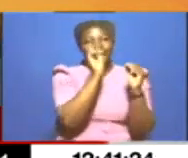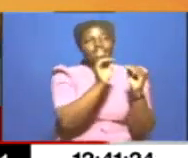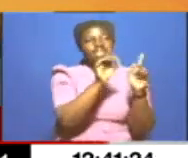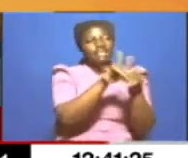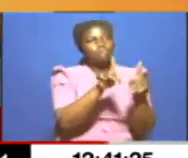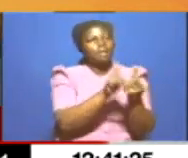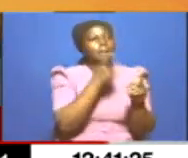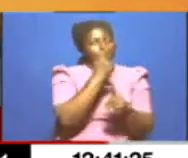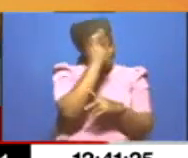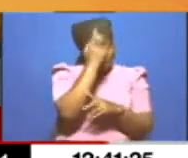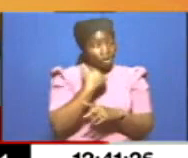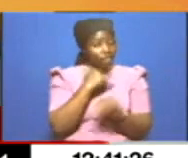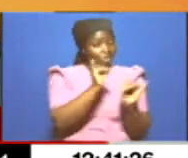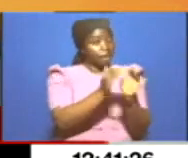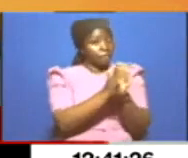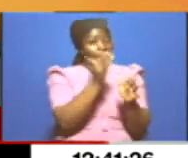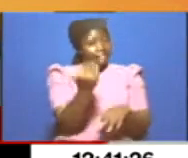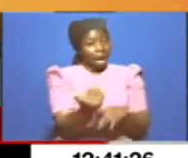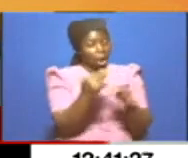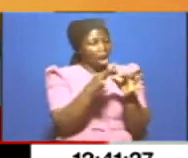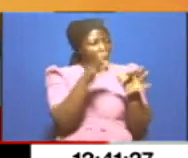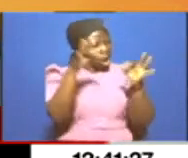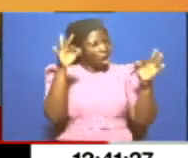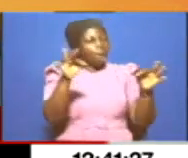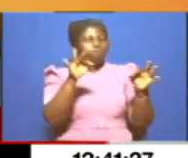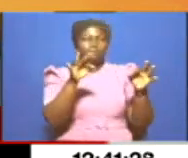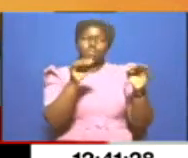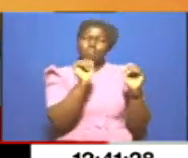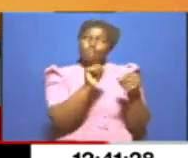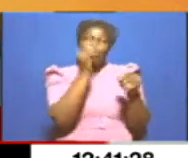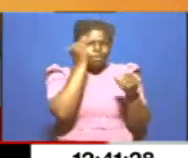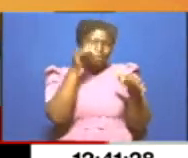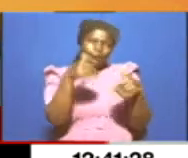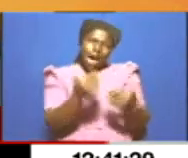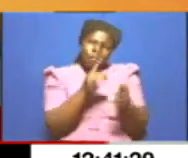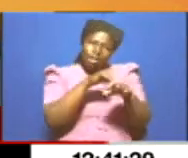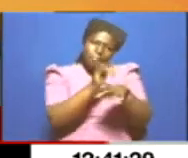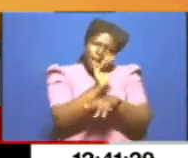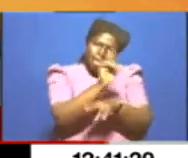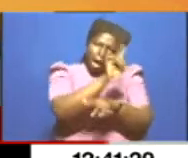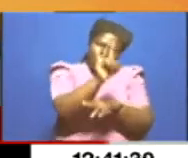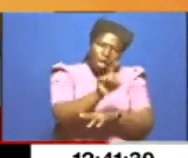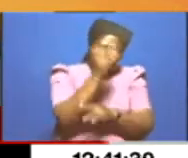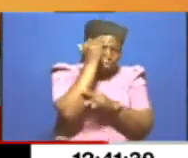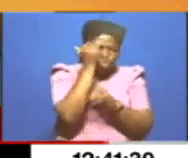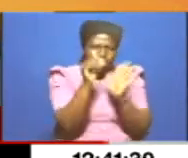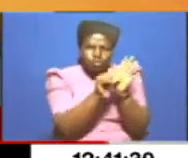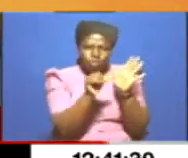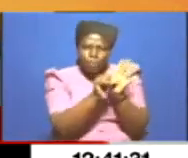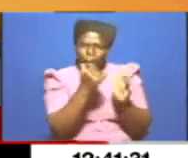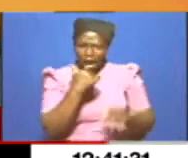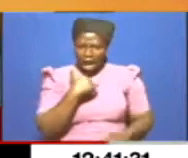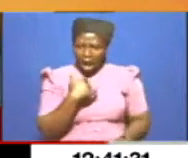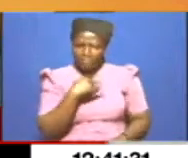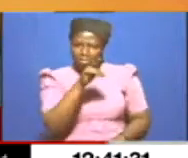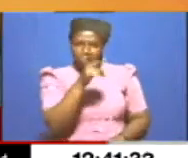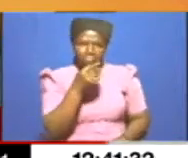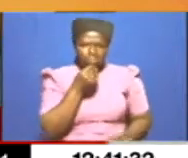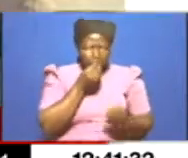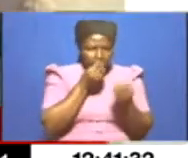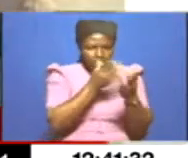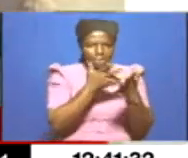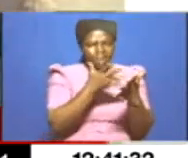kwa miaka mingi, ni vipi ambavyo ukimuuliza swali utafahamu ya kwamba kweli hapa kuna tashwishi, ni kana kwamba huyu hasemi ukweli? Ndio